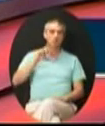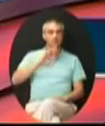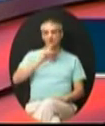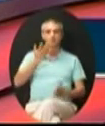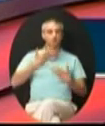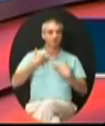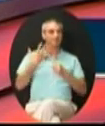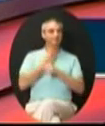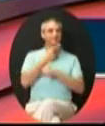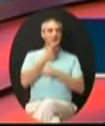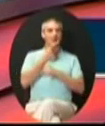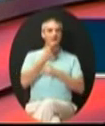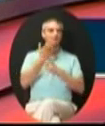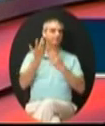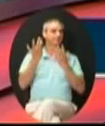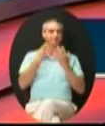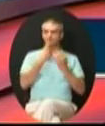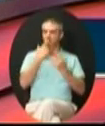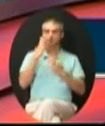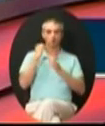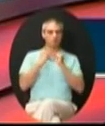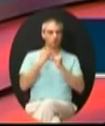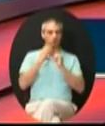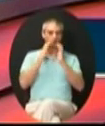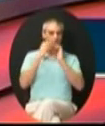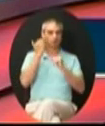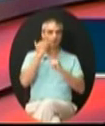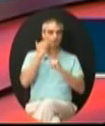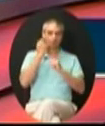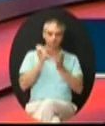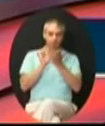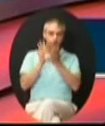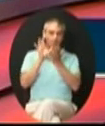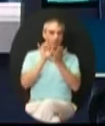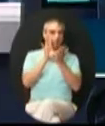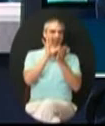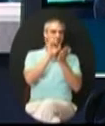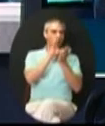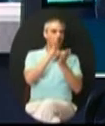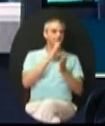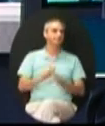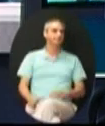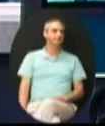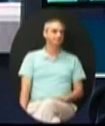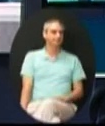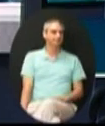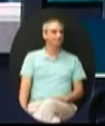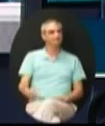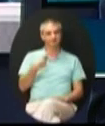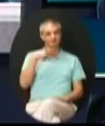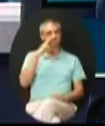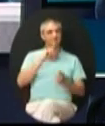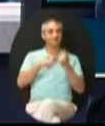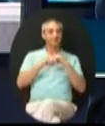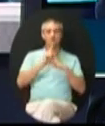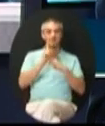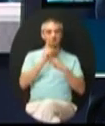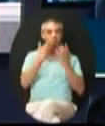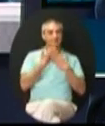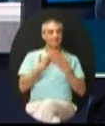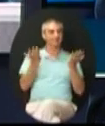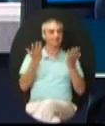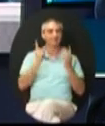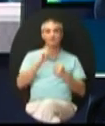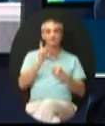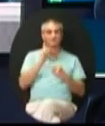שקיבל וזכה שם לאמירות קשות מהתקשורת האמריקנית, אף. הייתי מסתכל על זה אחרת, הייתי אומר, כל מי שנחשף על